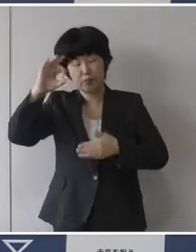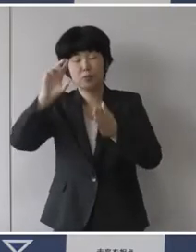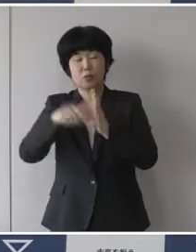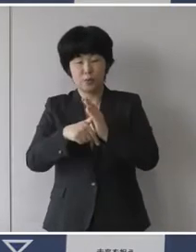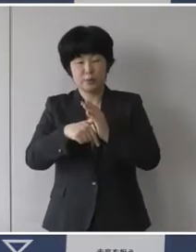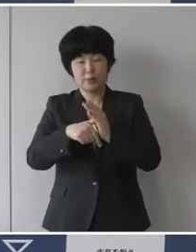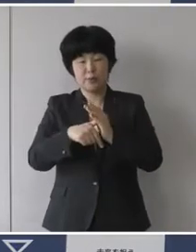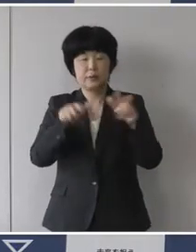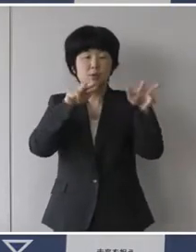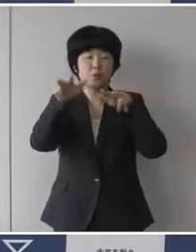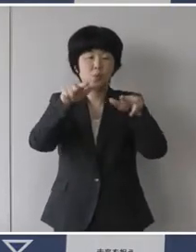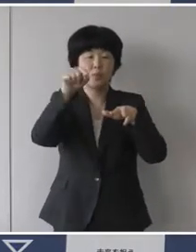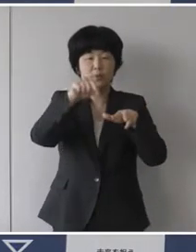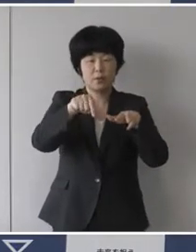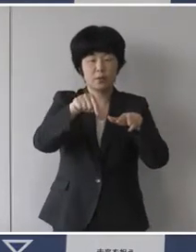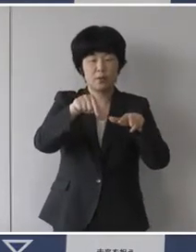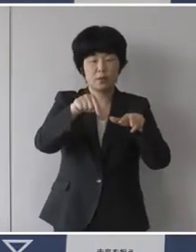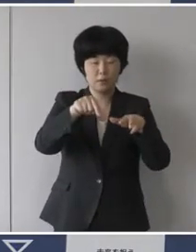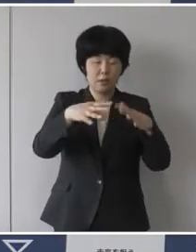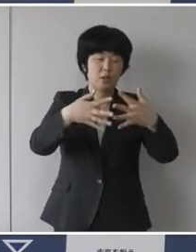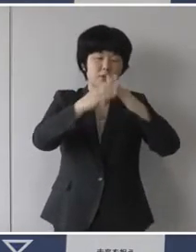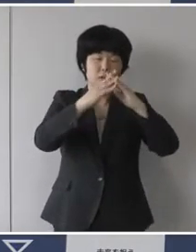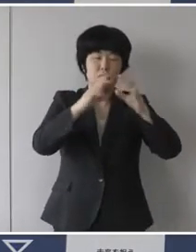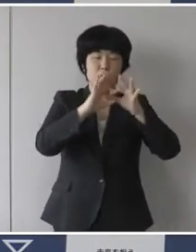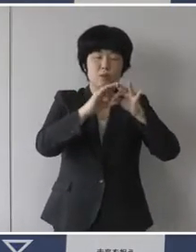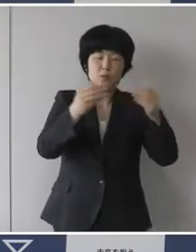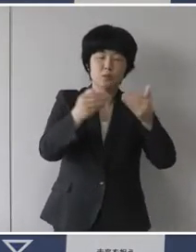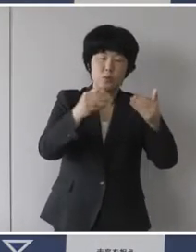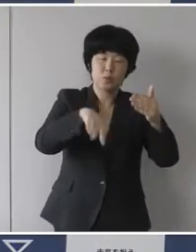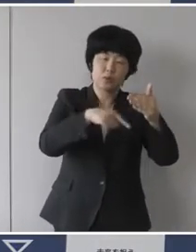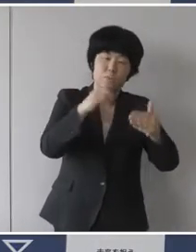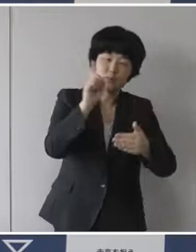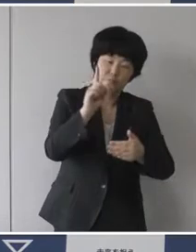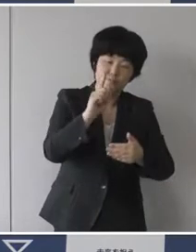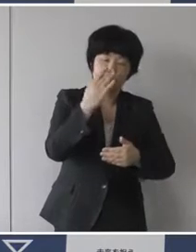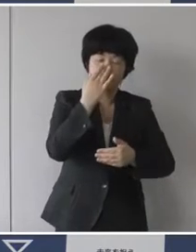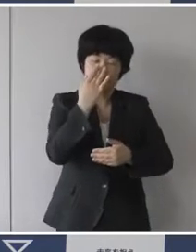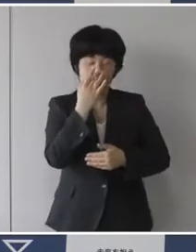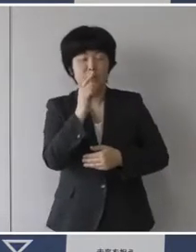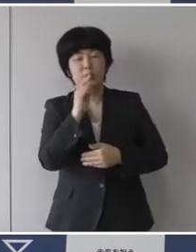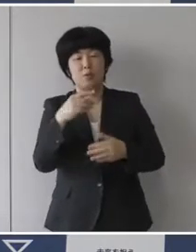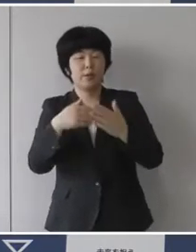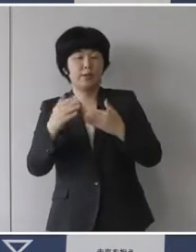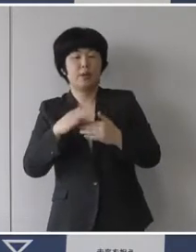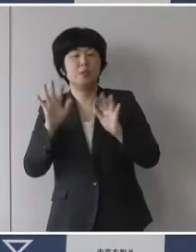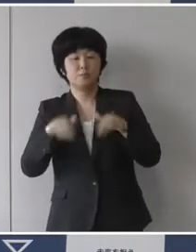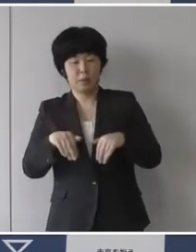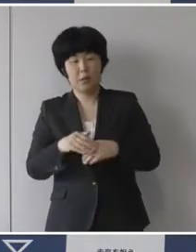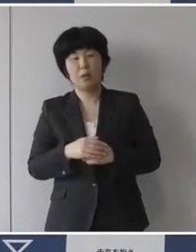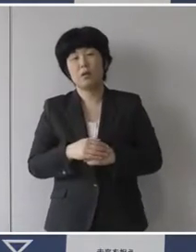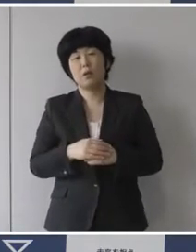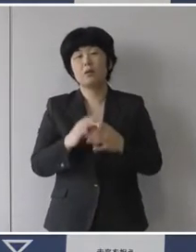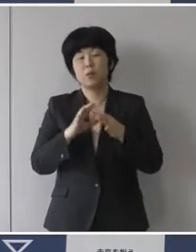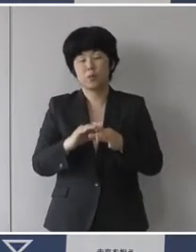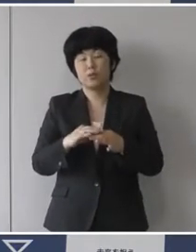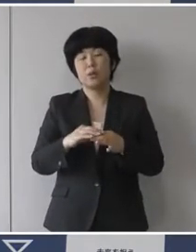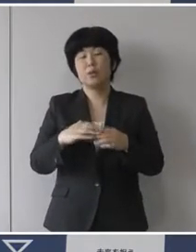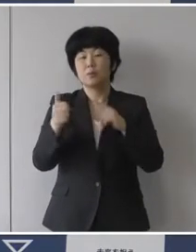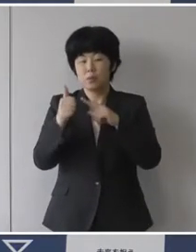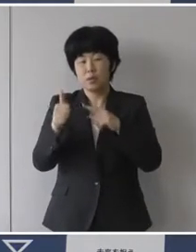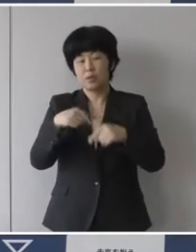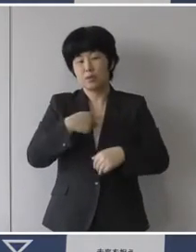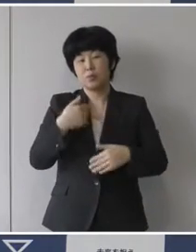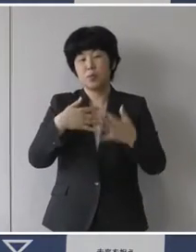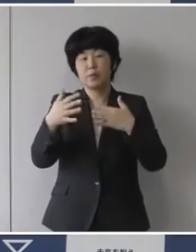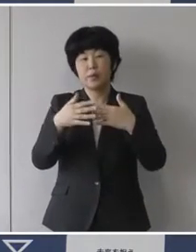仕事があるんだろうということが分かりづらいというようなこともあって、自分 の, あの経験からですね、で